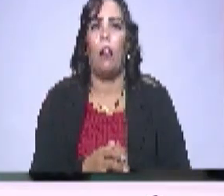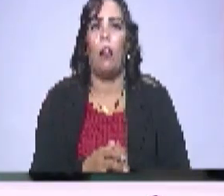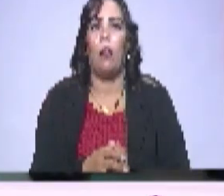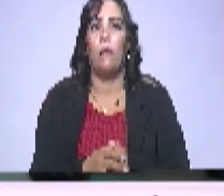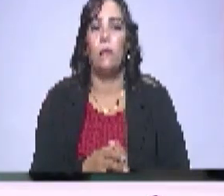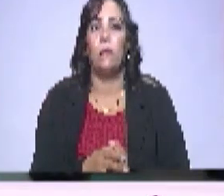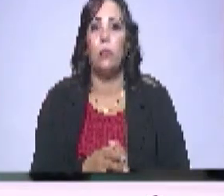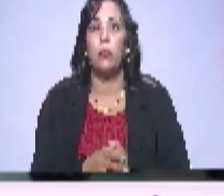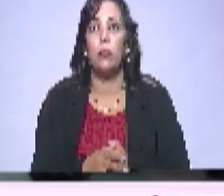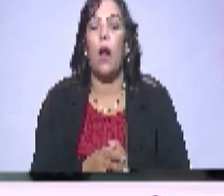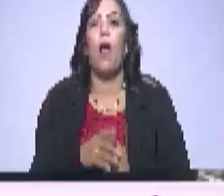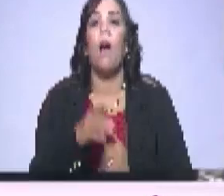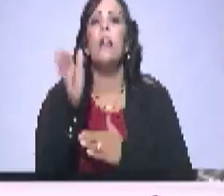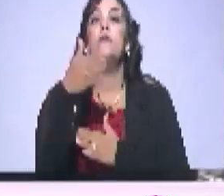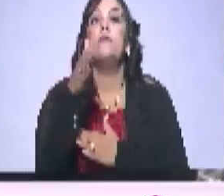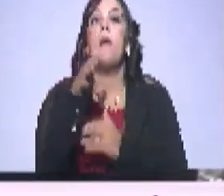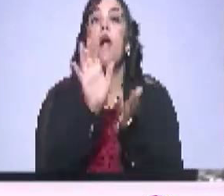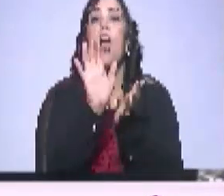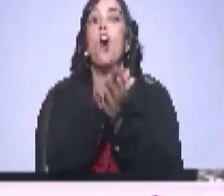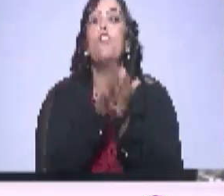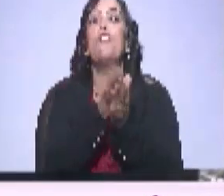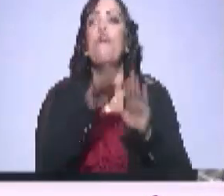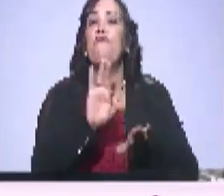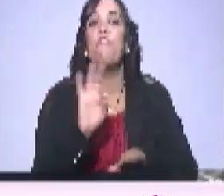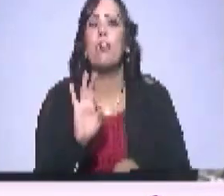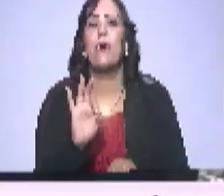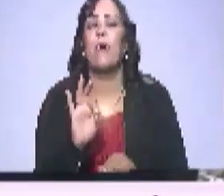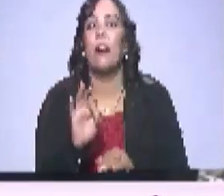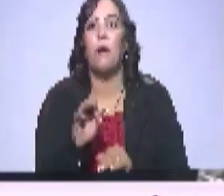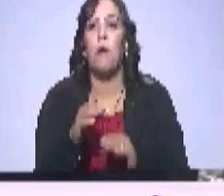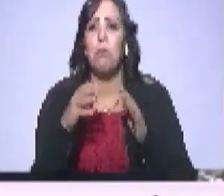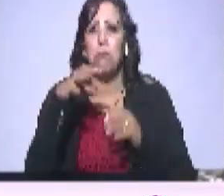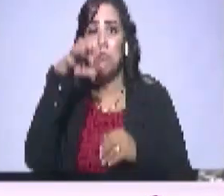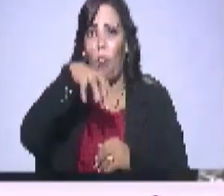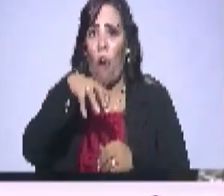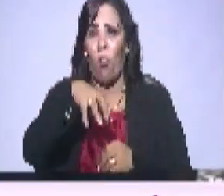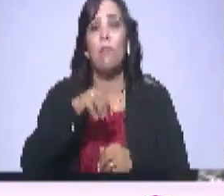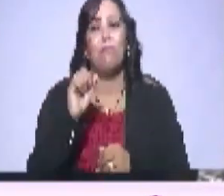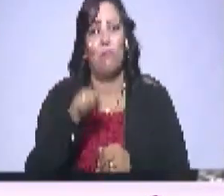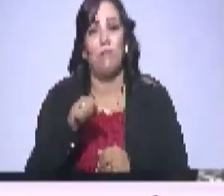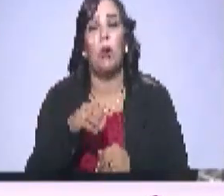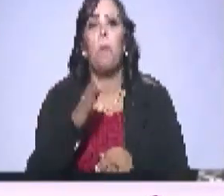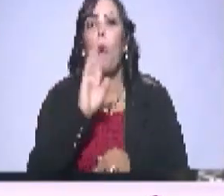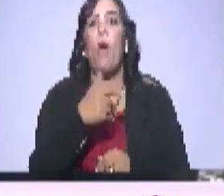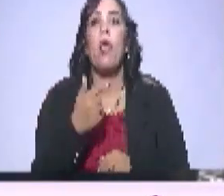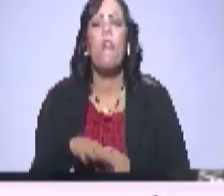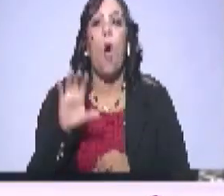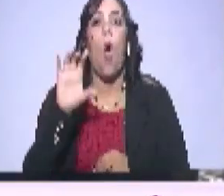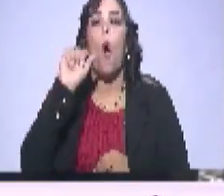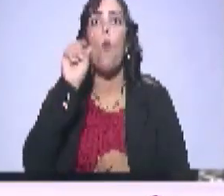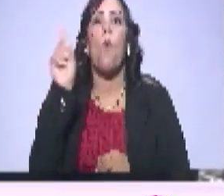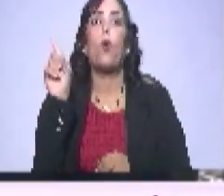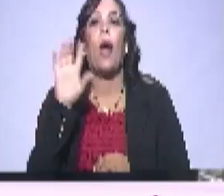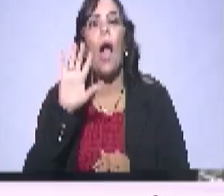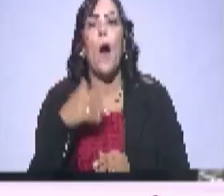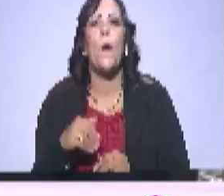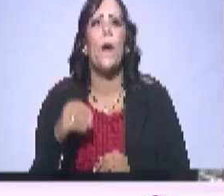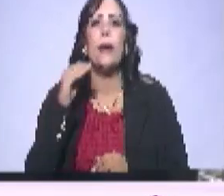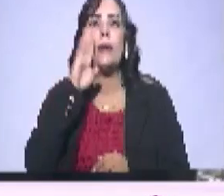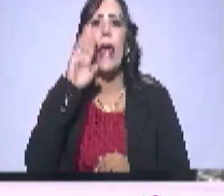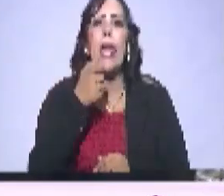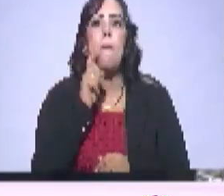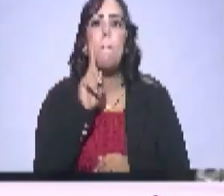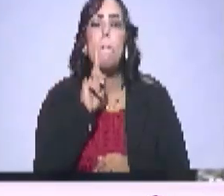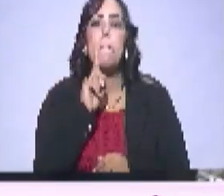فين؟ إيه؟ سمك القرش ده تلاقيه، حضرتك من القاهرة؟ أنا من القاهرة أه. هتلاقيه في سوق العبور، في سوق سليم. أه. في